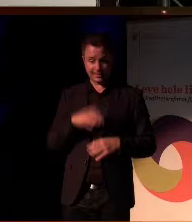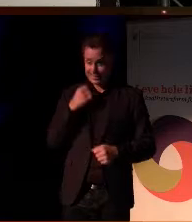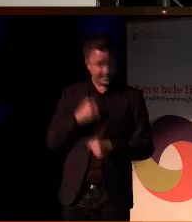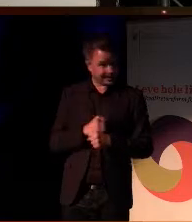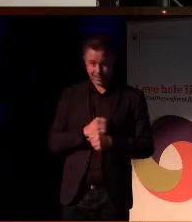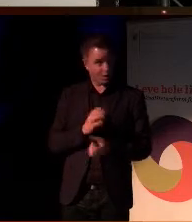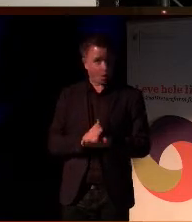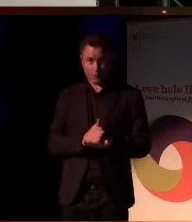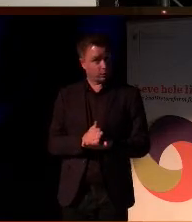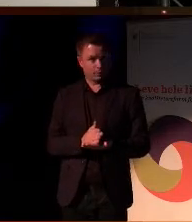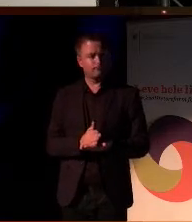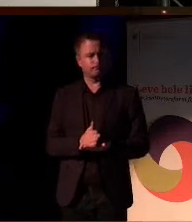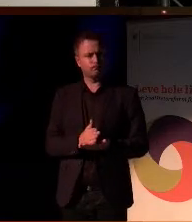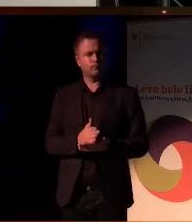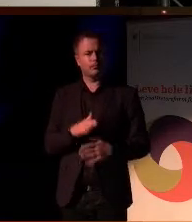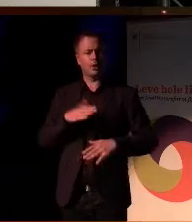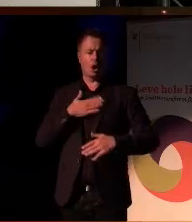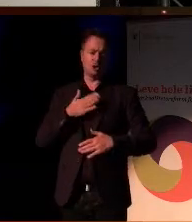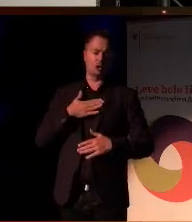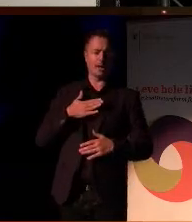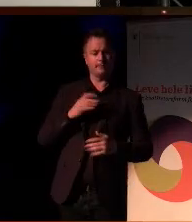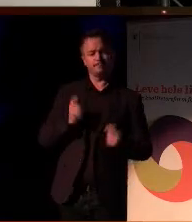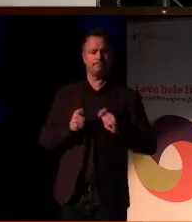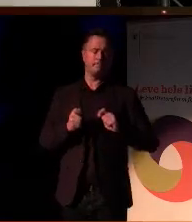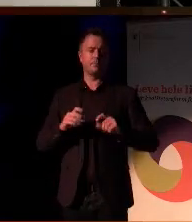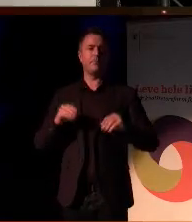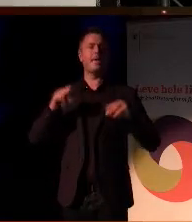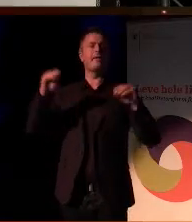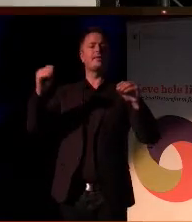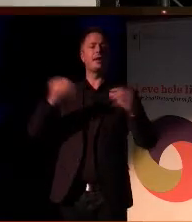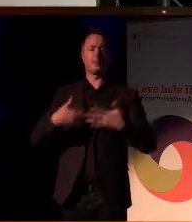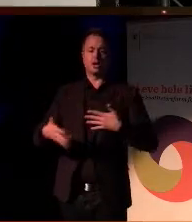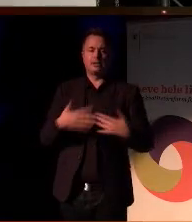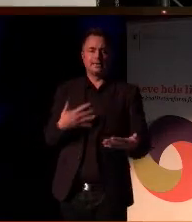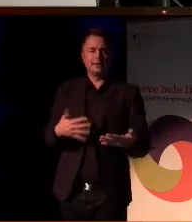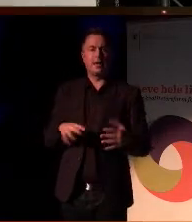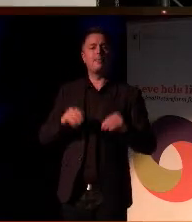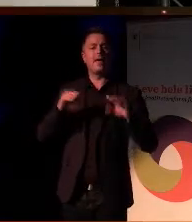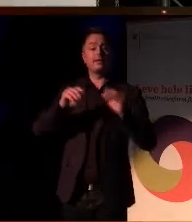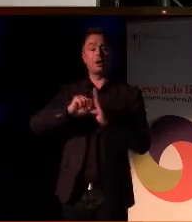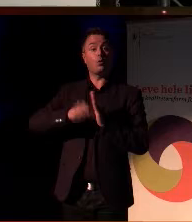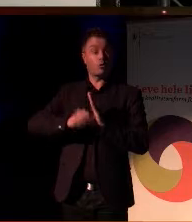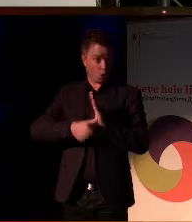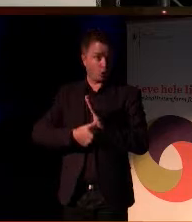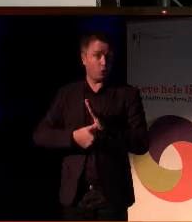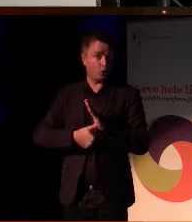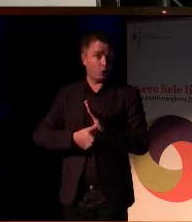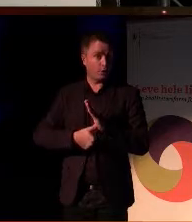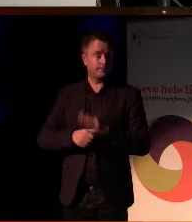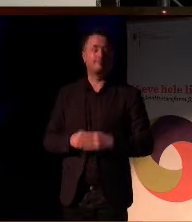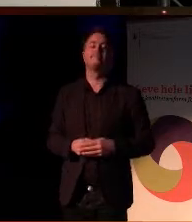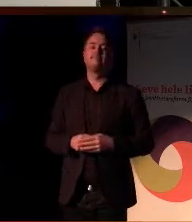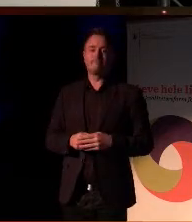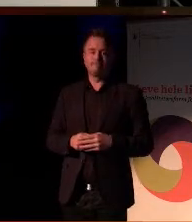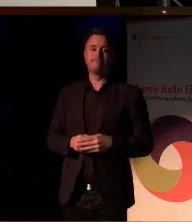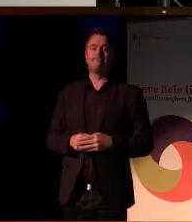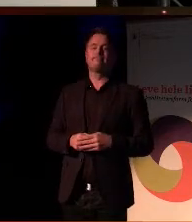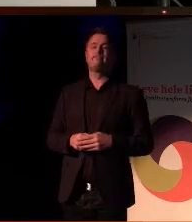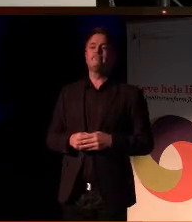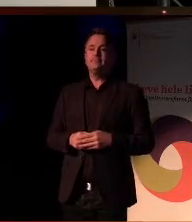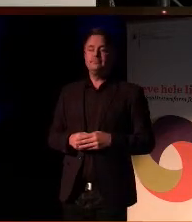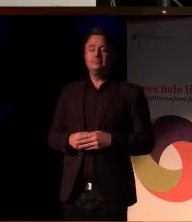Og hun ønsket en forbedring av kvaliteten i praksis, sånn at hun hadde bedre kontroll på dette her. Så banket det